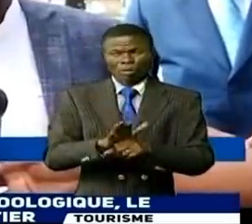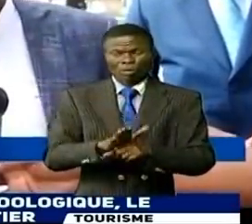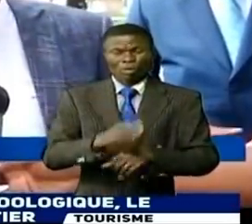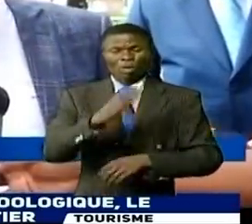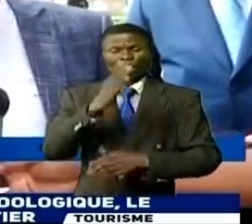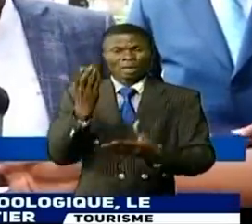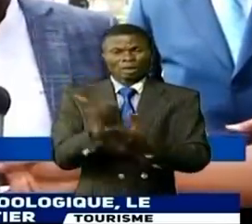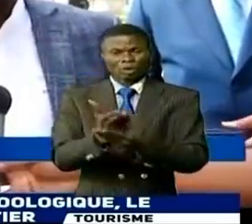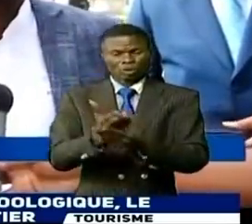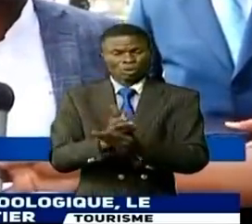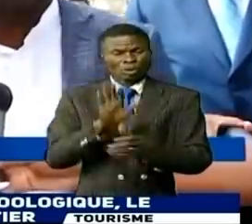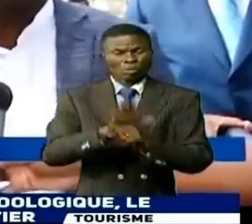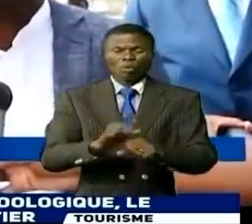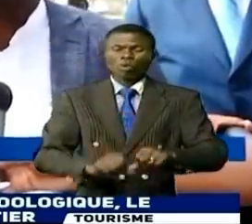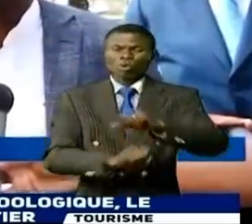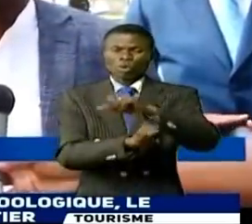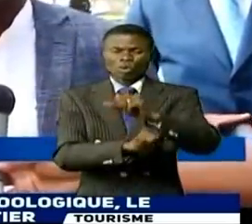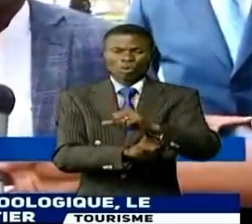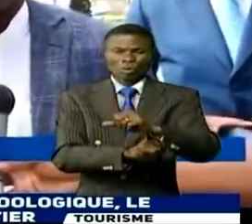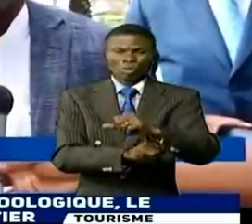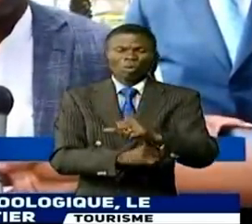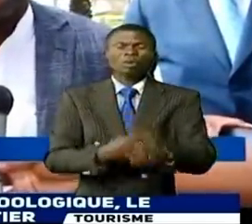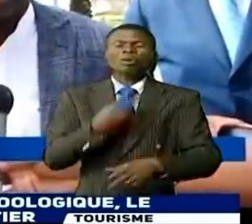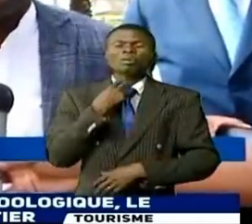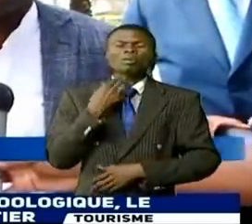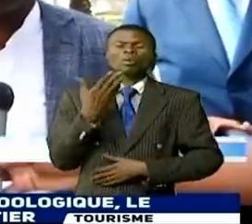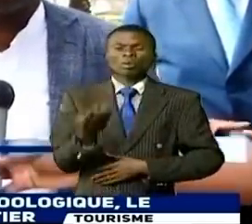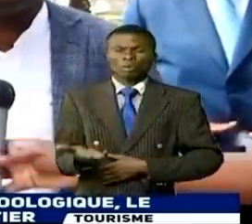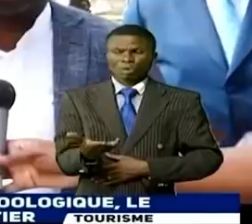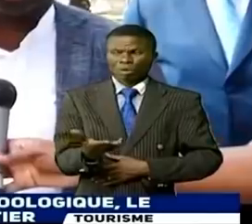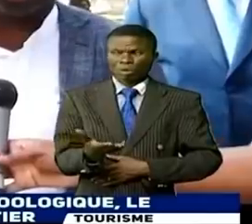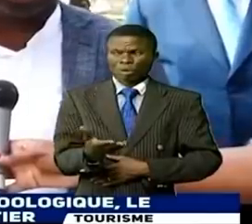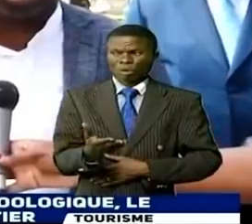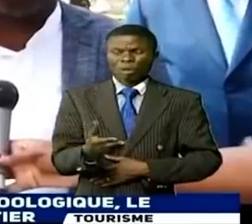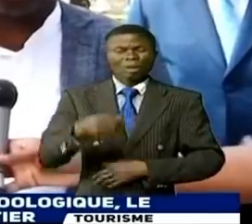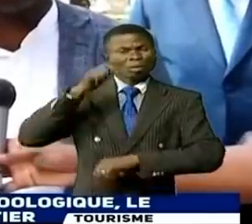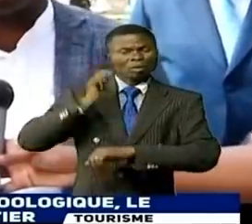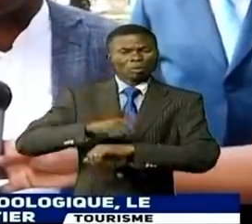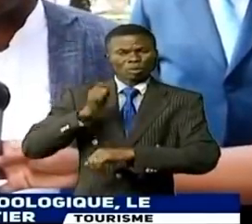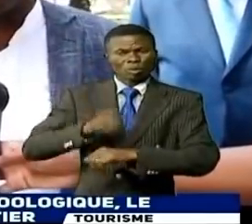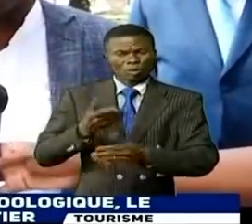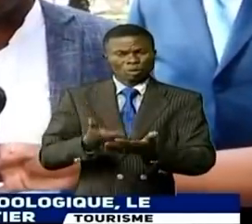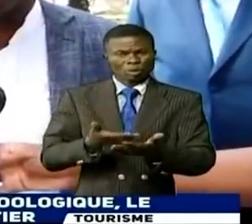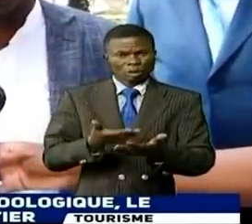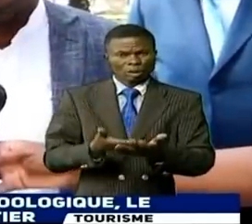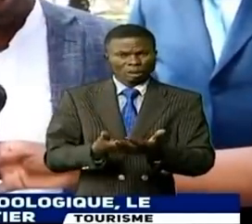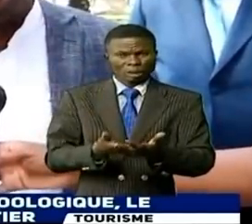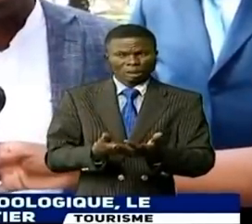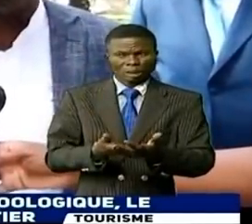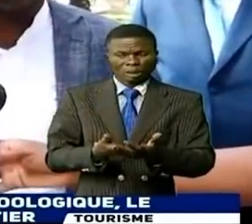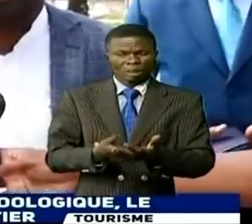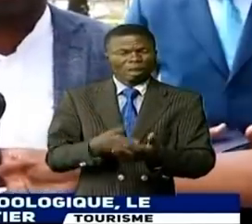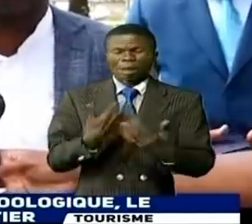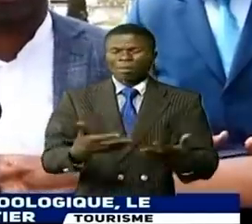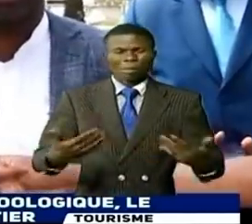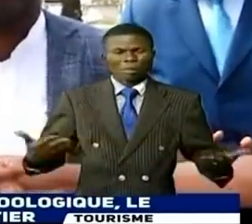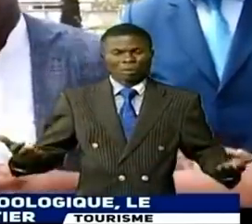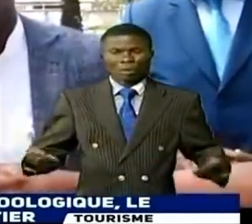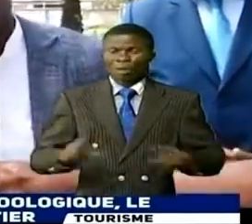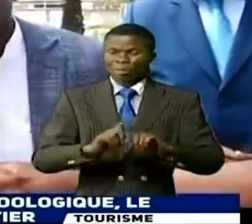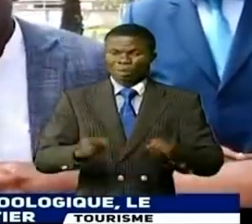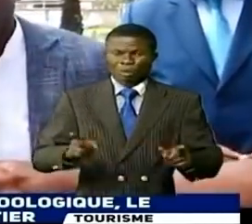beaucoup d'interventions, mécanismes de blocage par des procédures judiciaires parfois inutiles, malgré plus